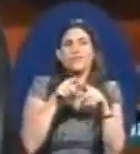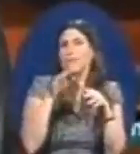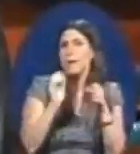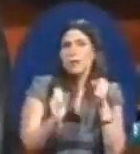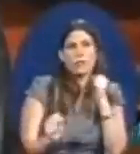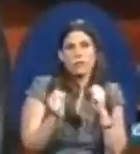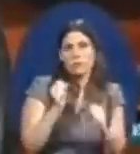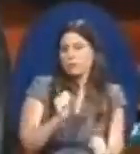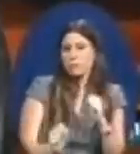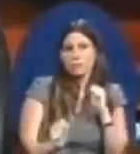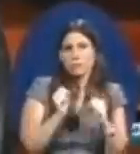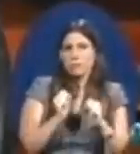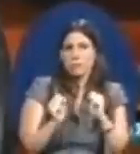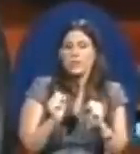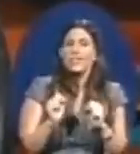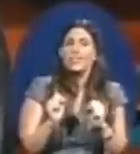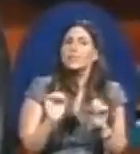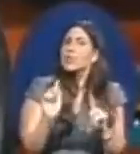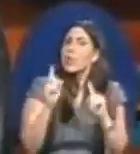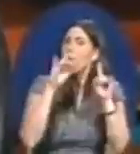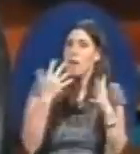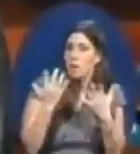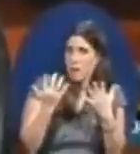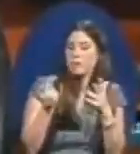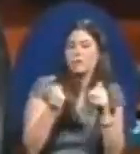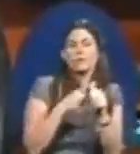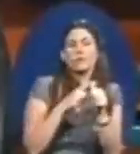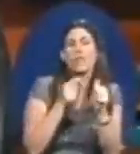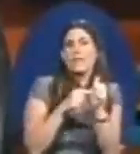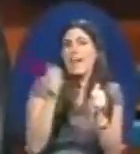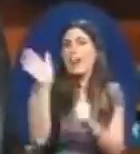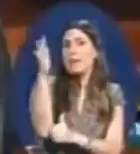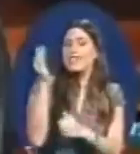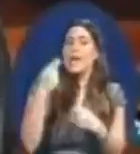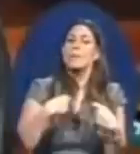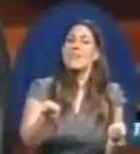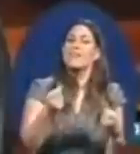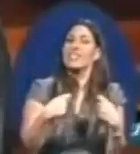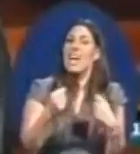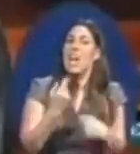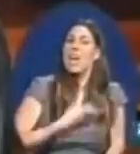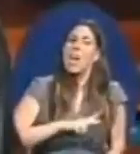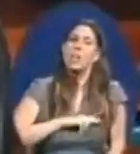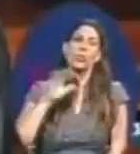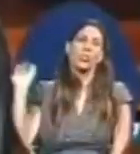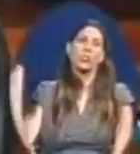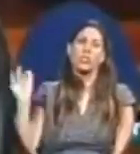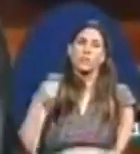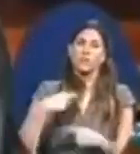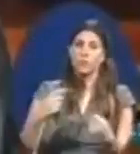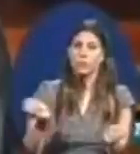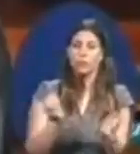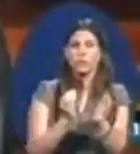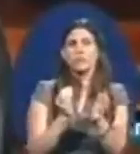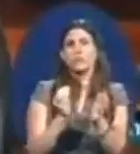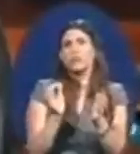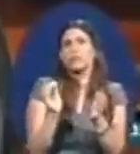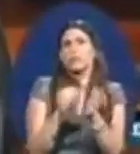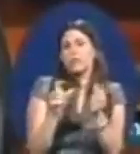כבד מאוד, קורית בגלל א', שהמדינה מפריטה את האחריות שלה לחלשים